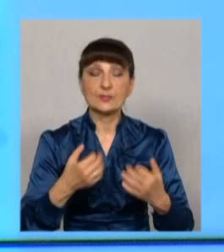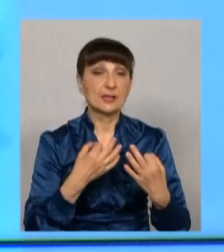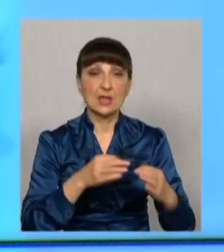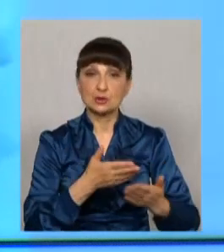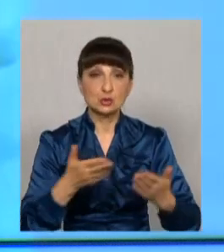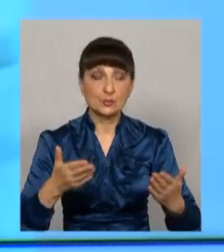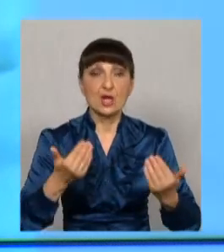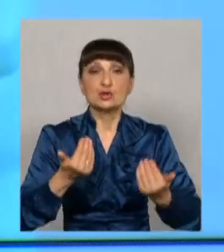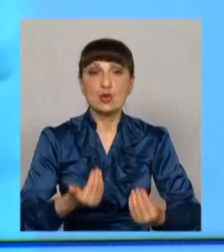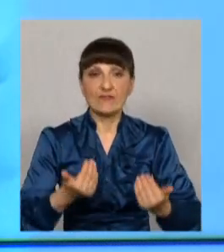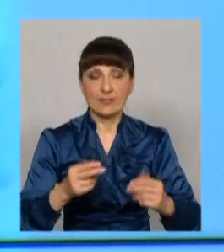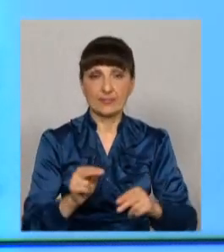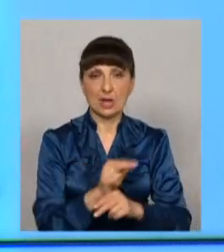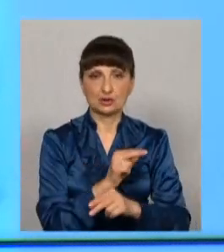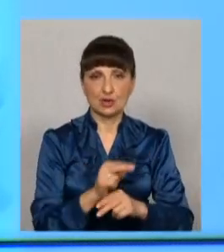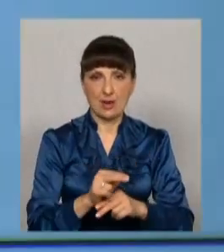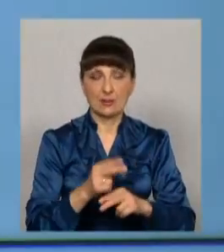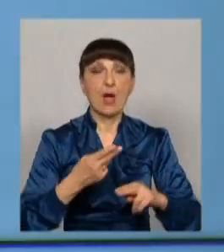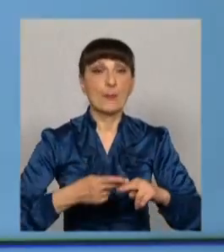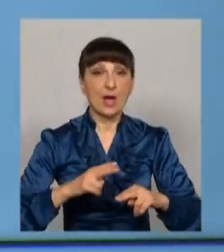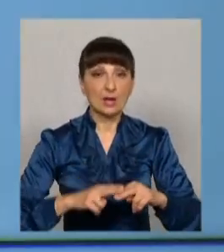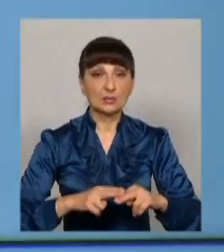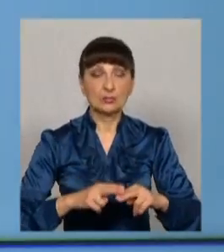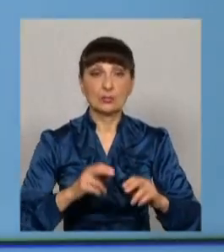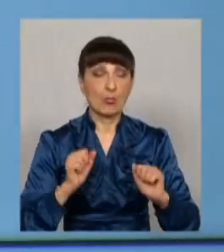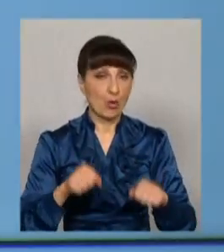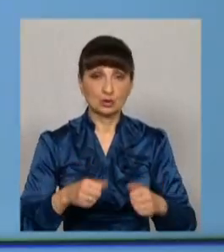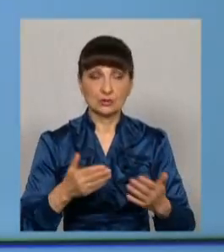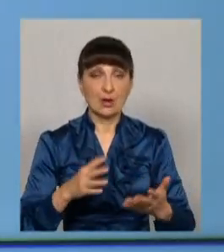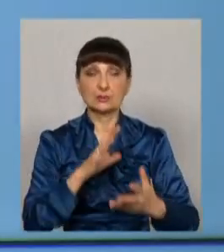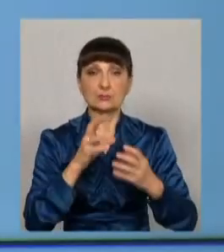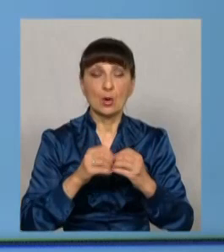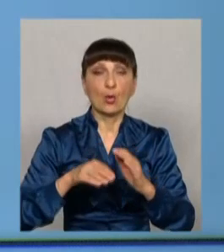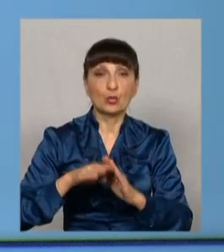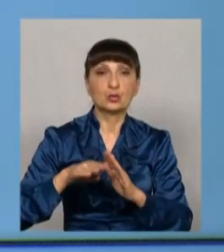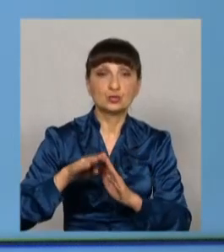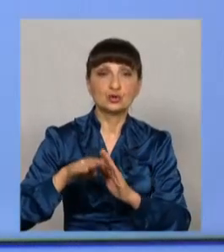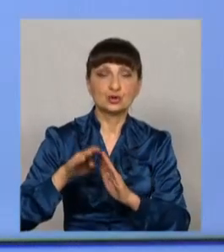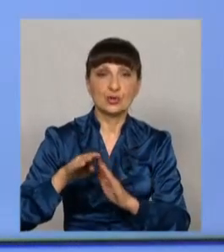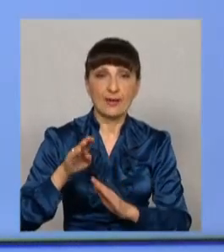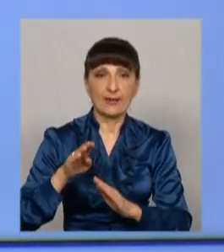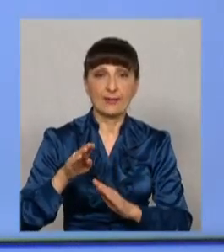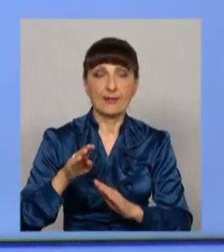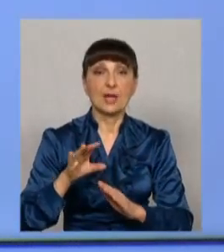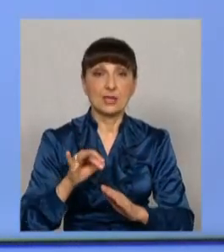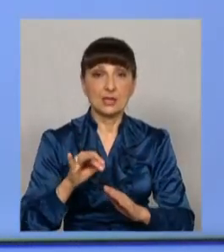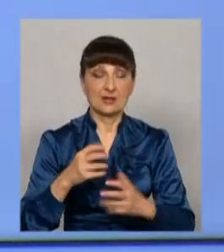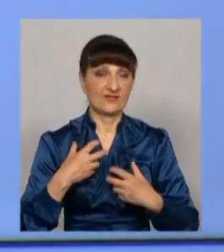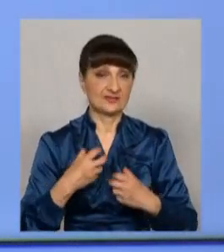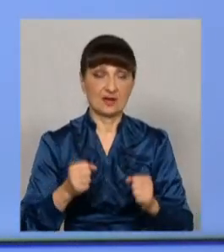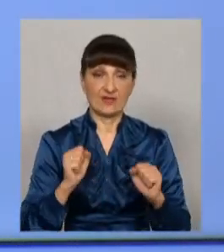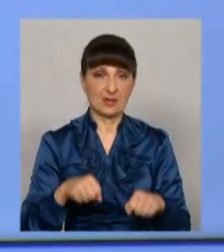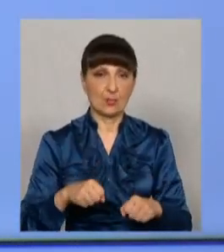доступным, современным лечением. И поэтому это идет к ремиссии, это равносильно к